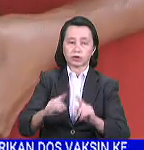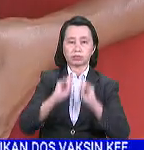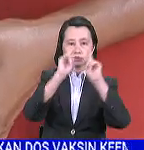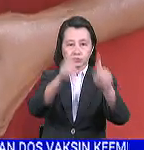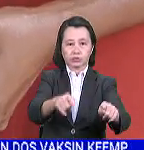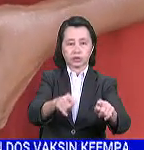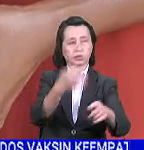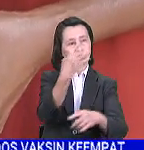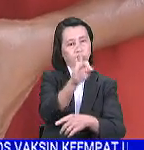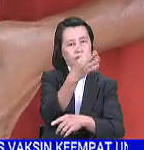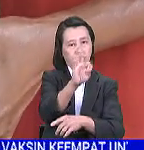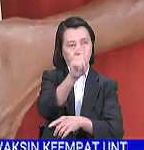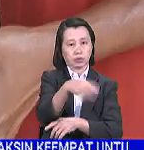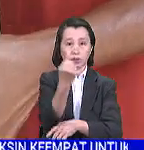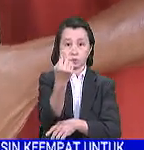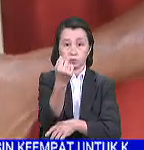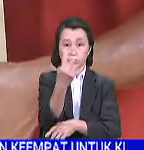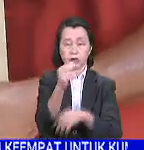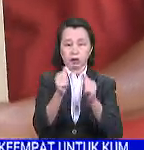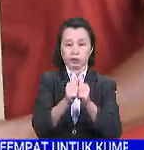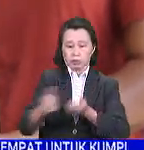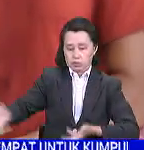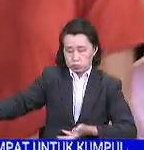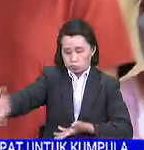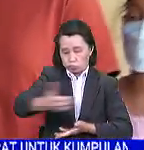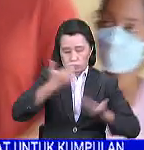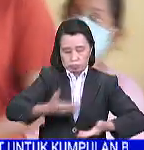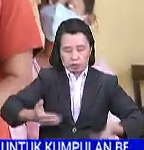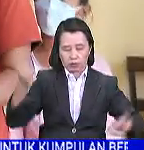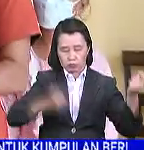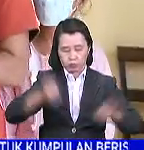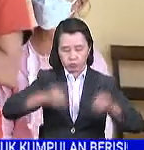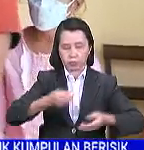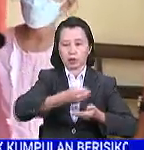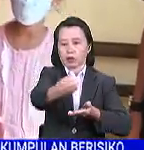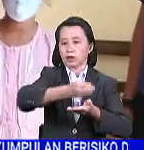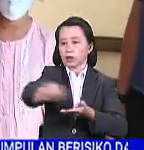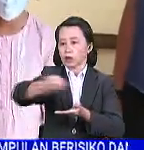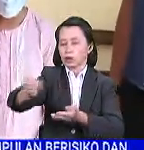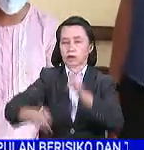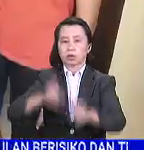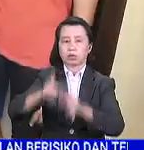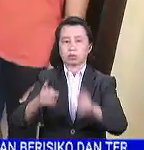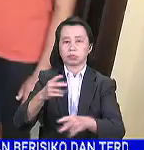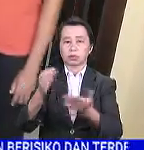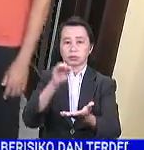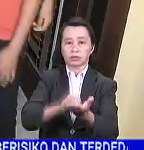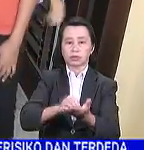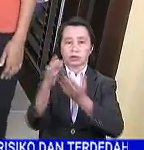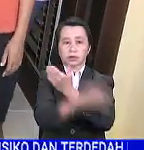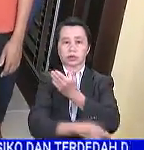digerakkan sejak 19 Disember lalu dengan pengumpulan barangan dan sumbangan untuk diagihkan kepada penduduk terkesan di